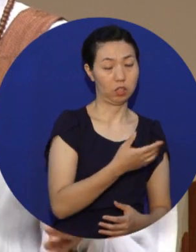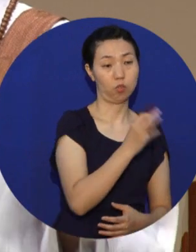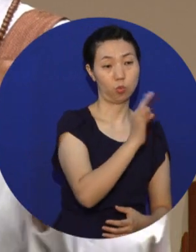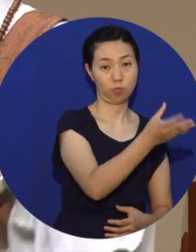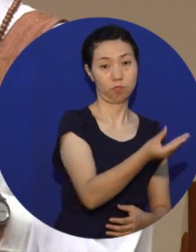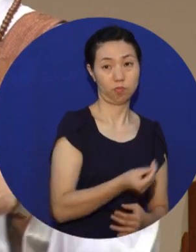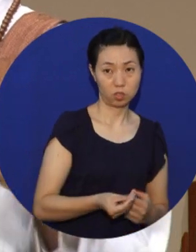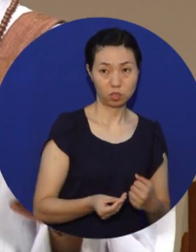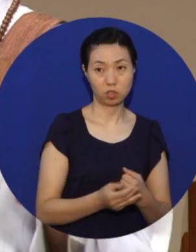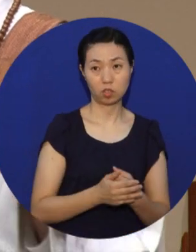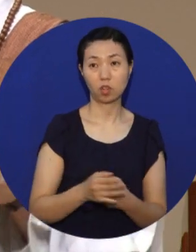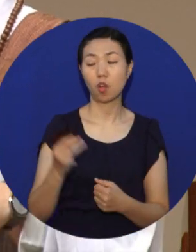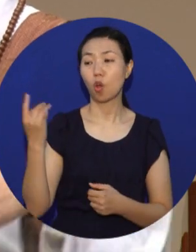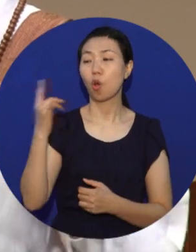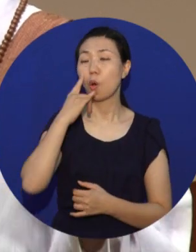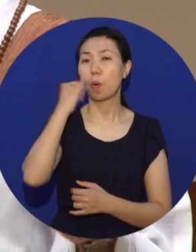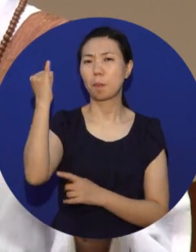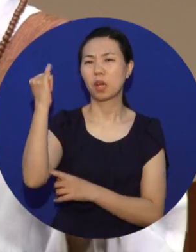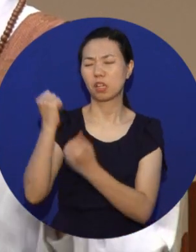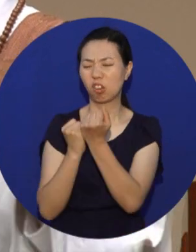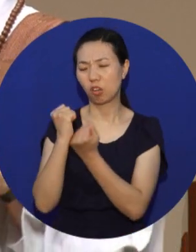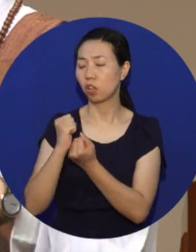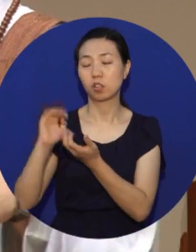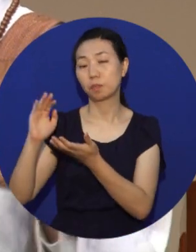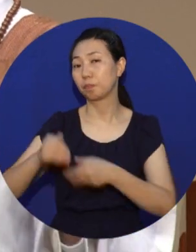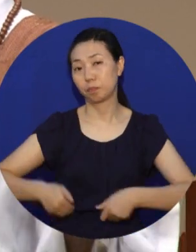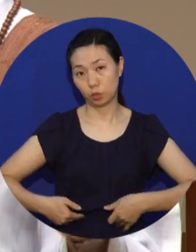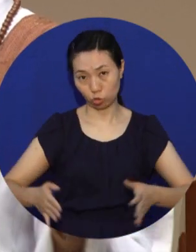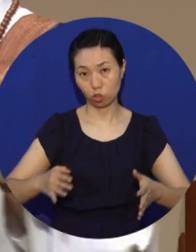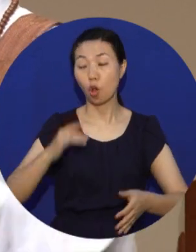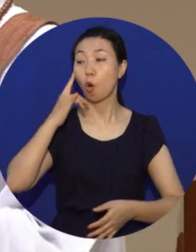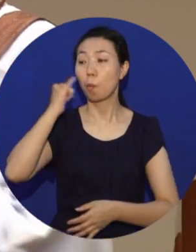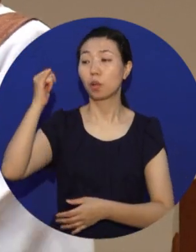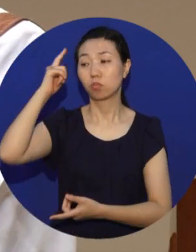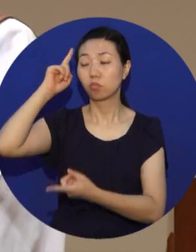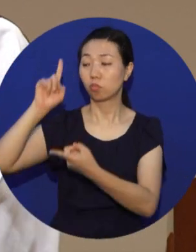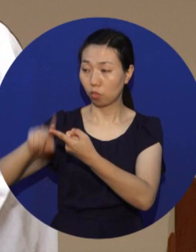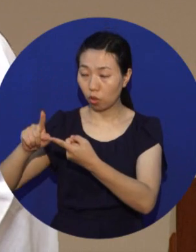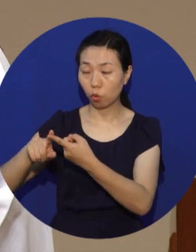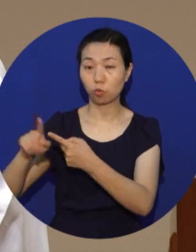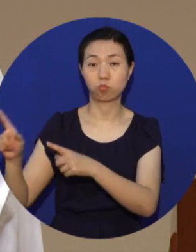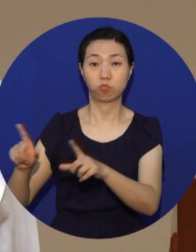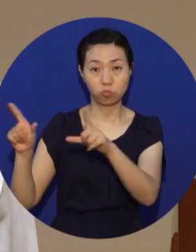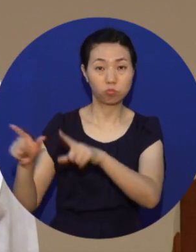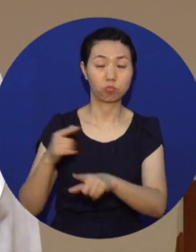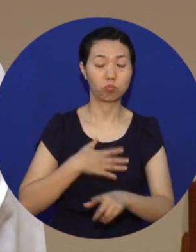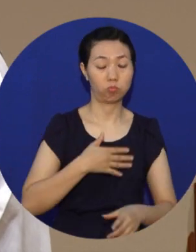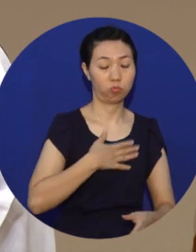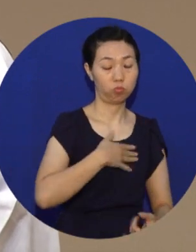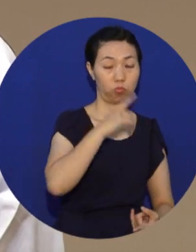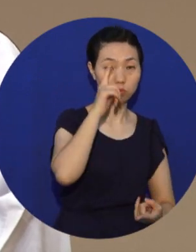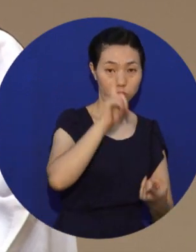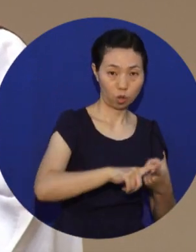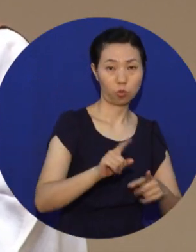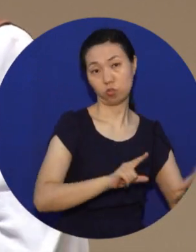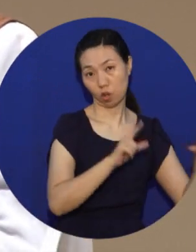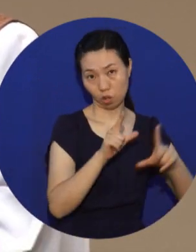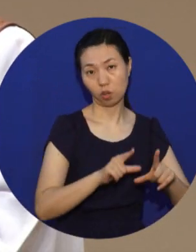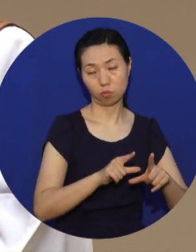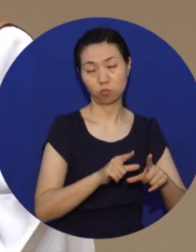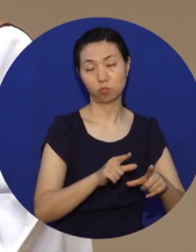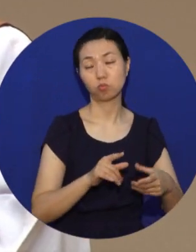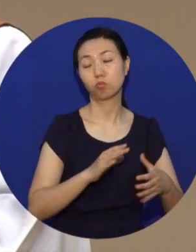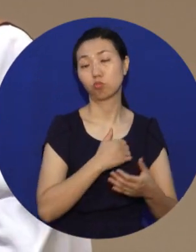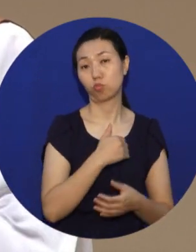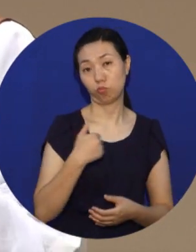어머니한테 의견했는데 어머니가 동의를 안 하면 어머니를 설득하려 하지 말고 어머니 인생은 어머니 인생은 난 또 내 길대로 가면 되는 거예요. 그건 뭐